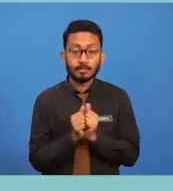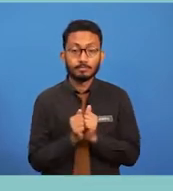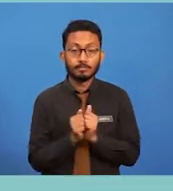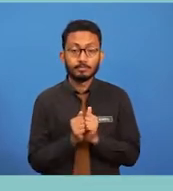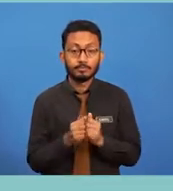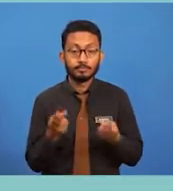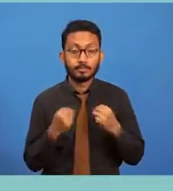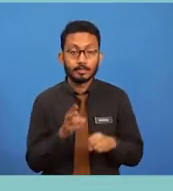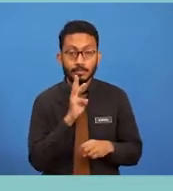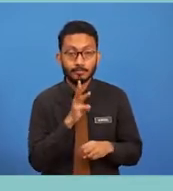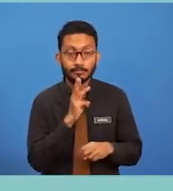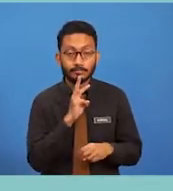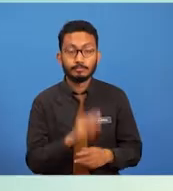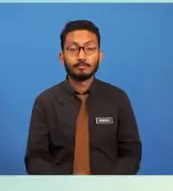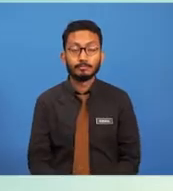kehadiran air.